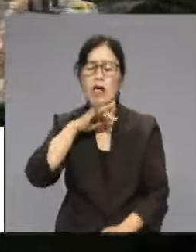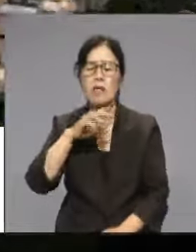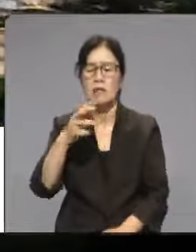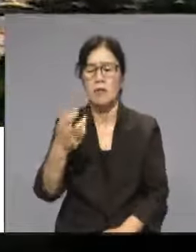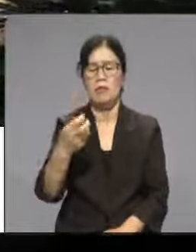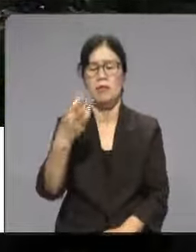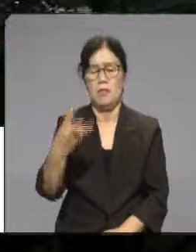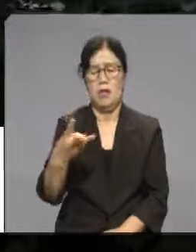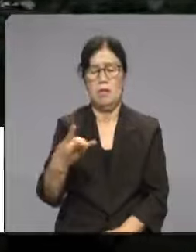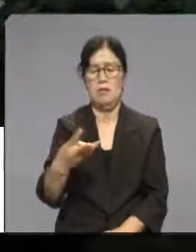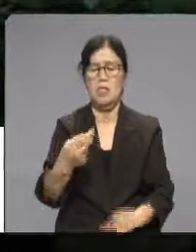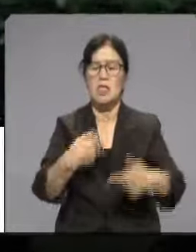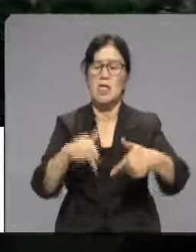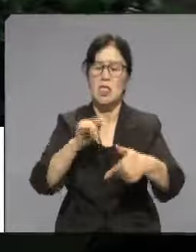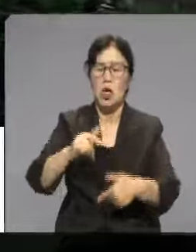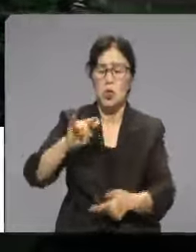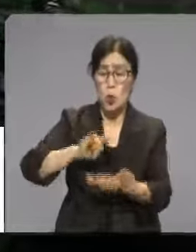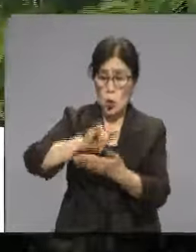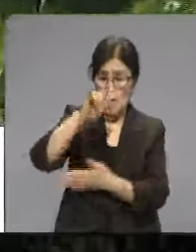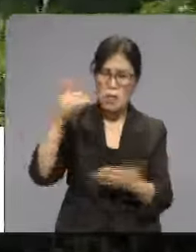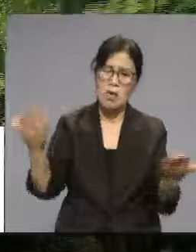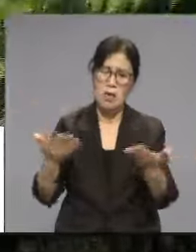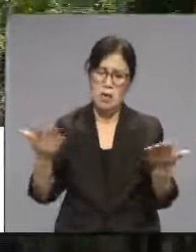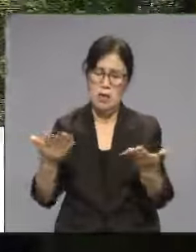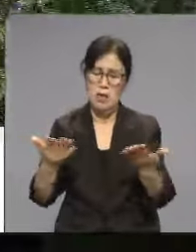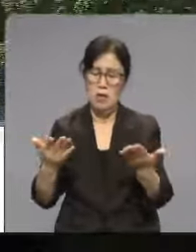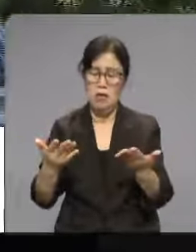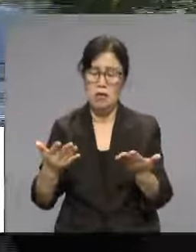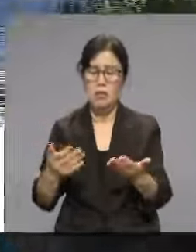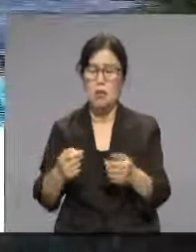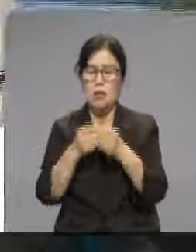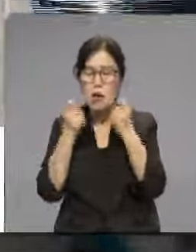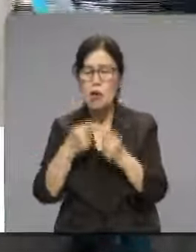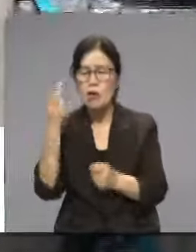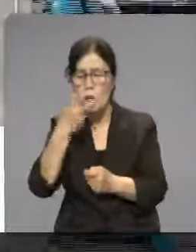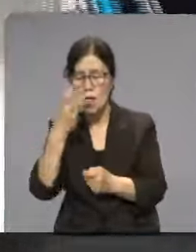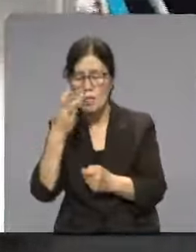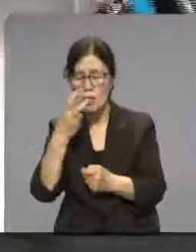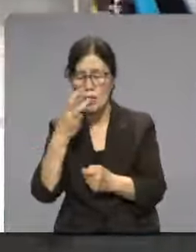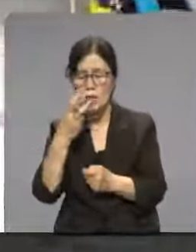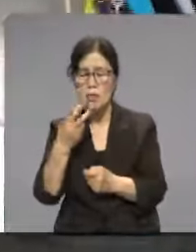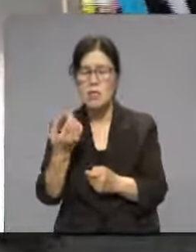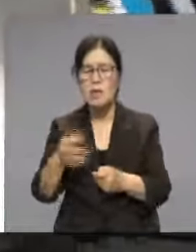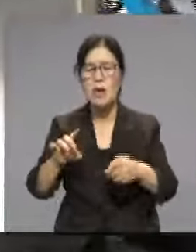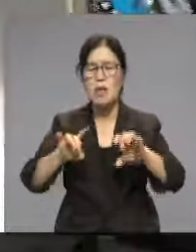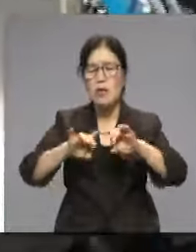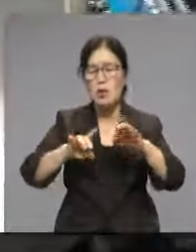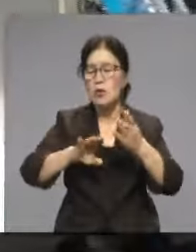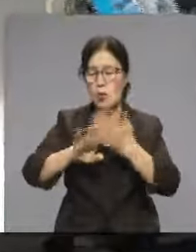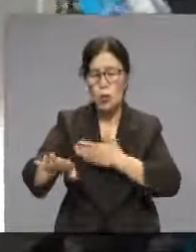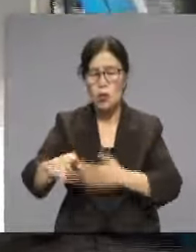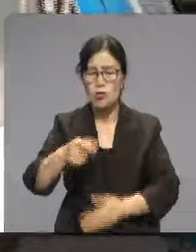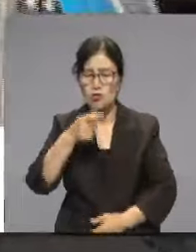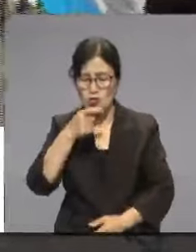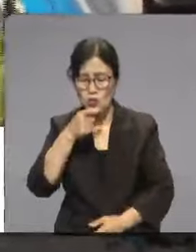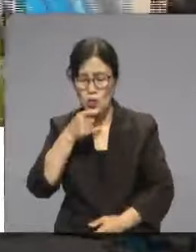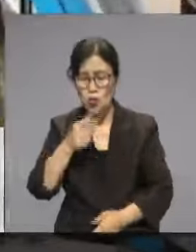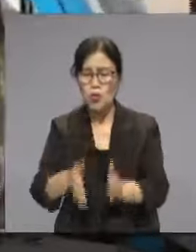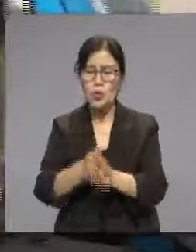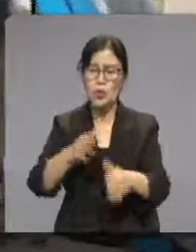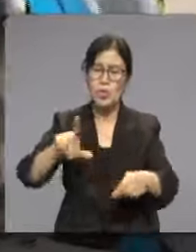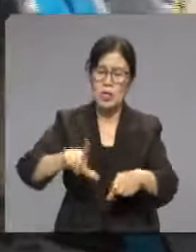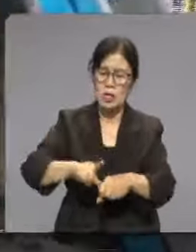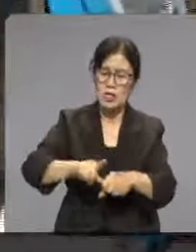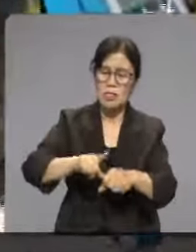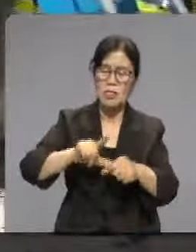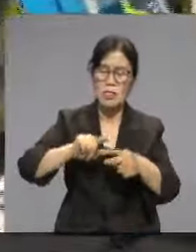고령으로 인천공항에서 일하면서 사당을 관리하고 있으나 전기 외에는 수도와 도시가스